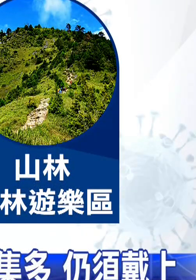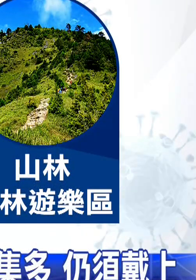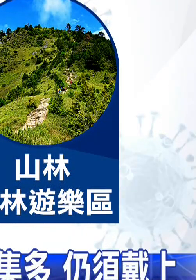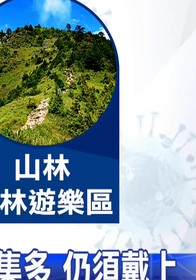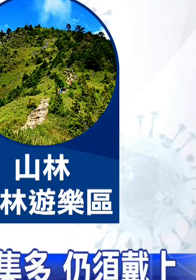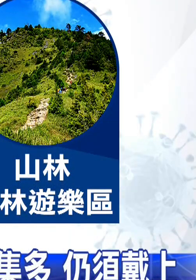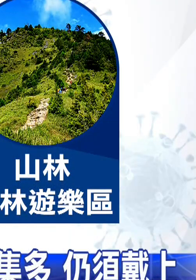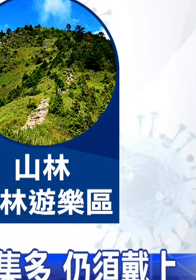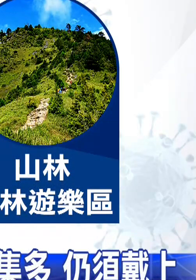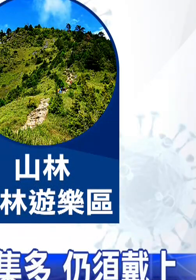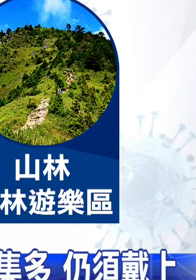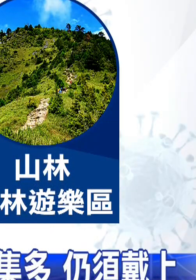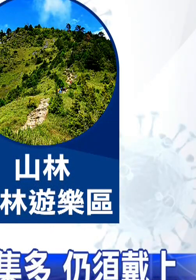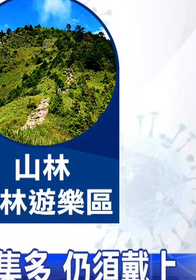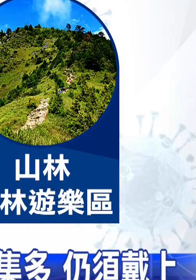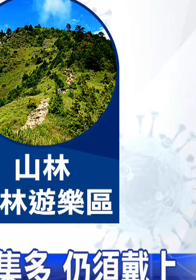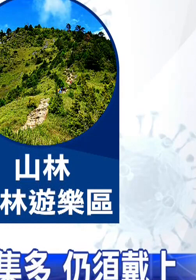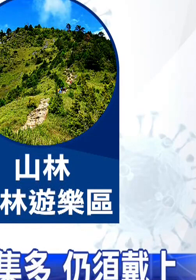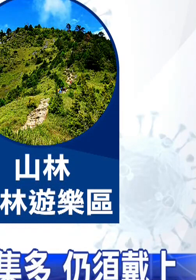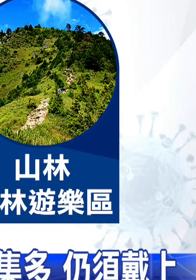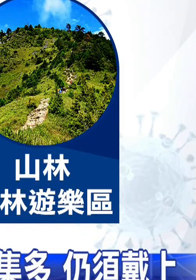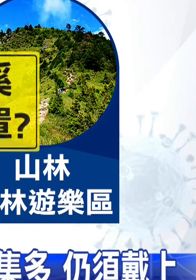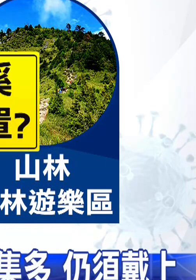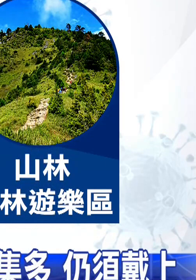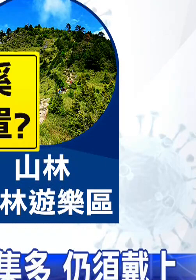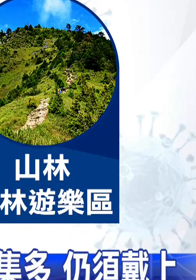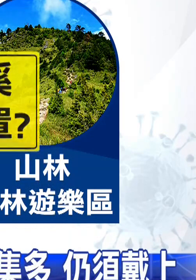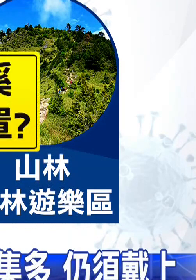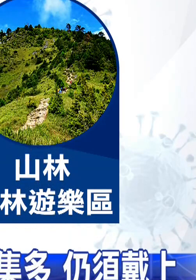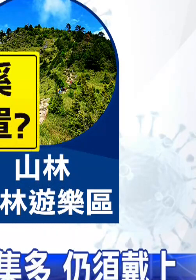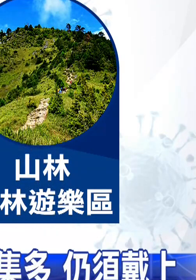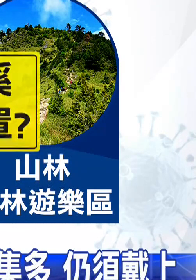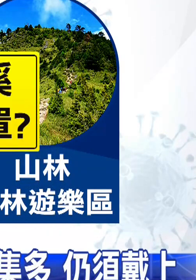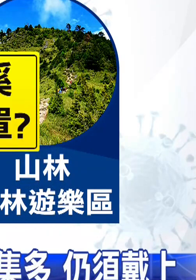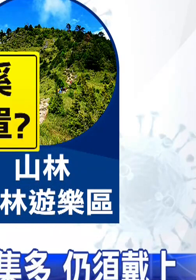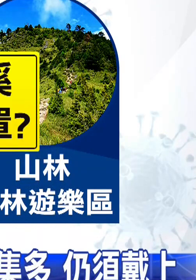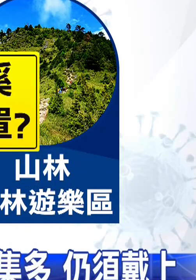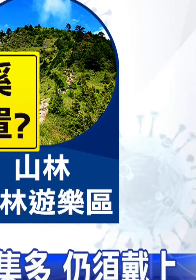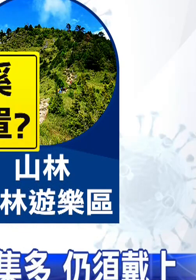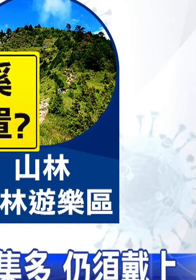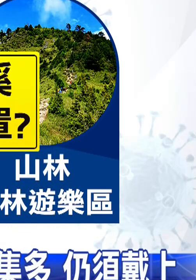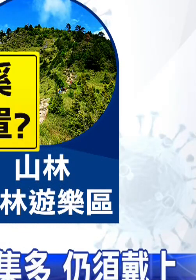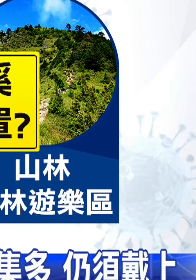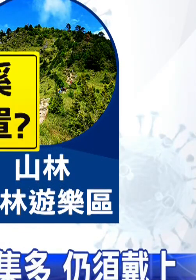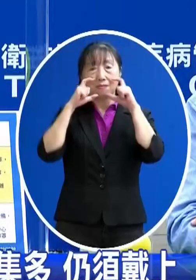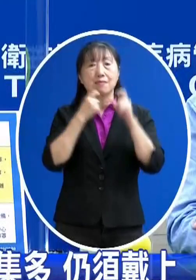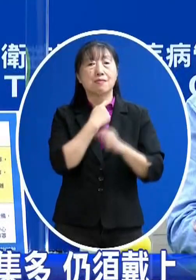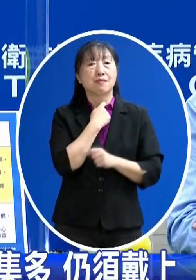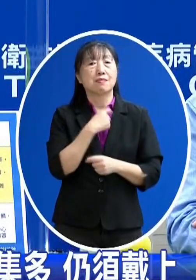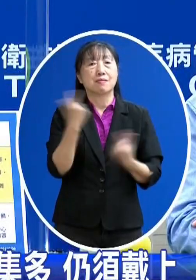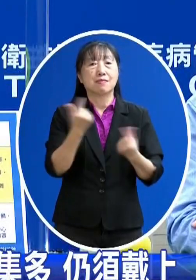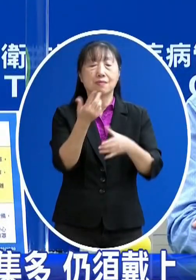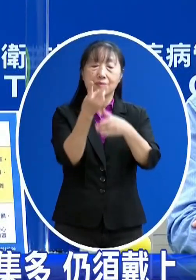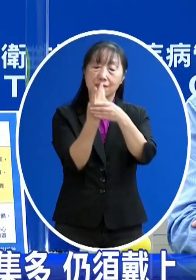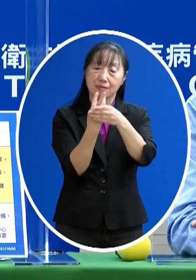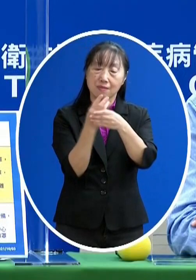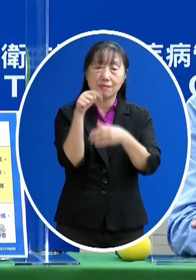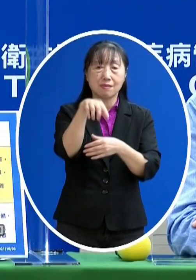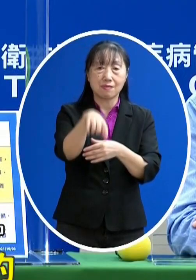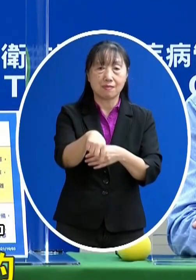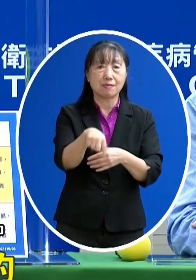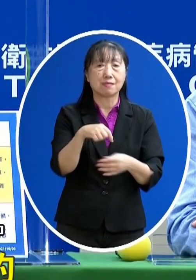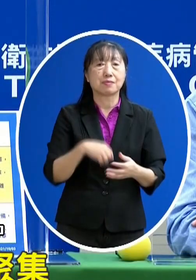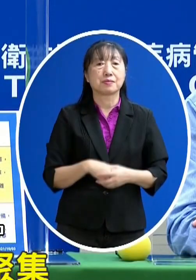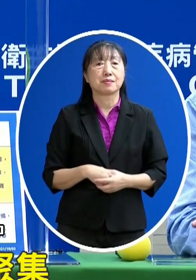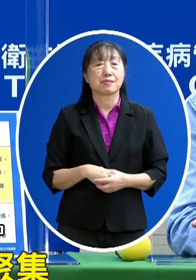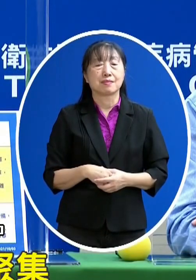保持社交距离前提，可脱下口罩玩水、爬山，但到温泉、野溪泡汤仍需戴着口罩。 温泉区域等等的，